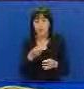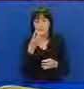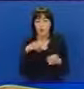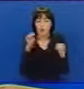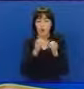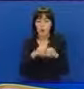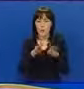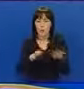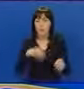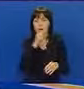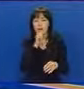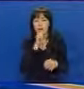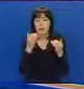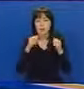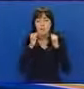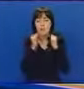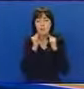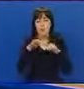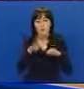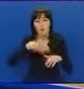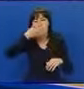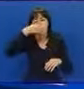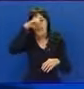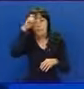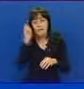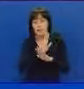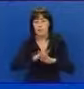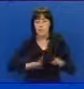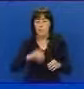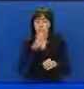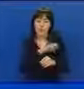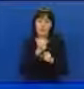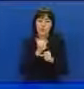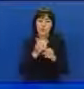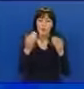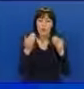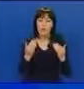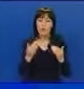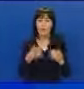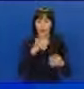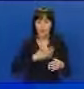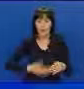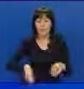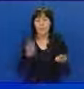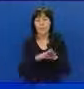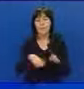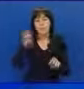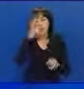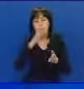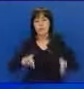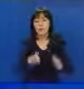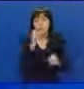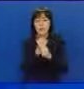сүйікті атасы. Қыстың шілдесін суық демей, жаздың ыстығын аптап көрмей жұмыс істегендердің бүгінде көңілі тоқ. Елде жол салу